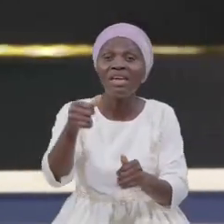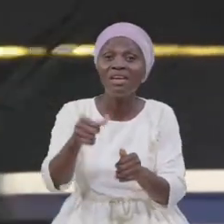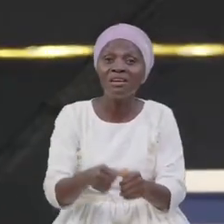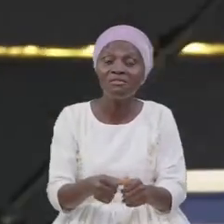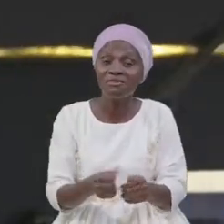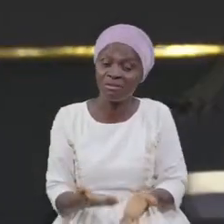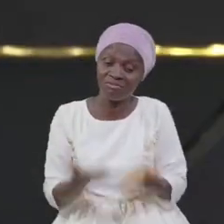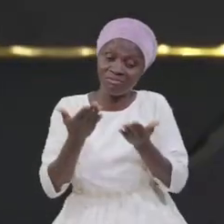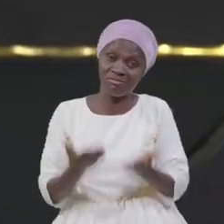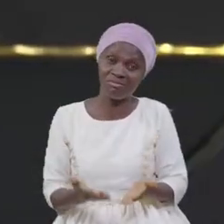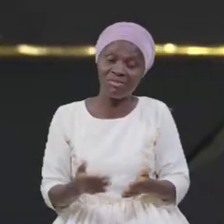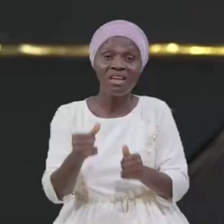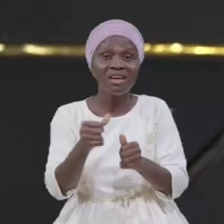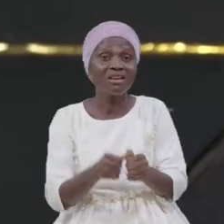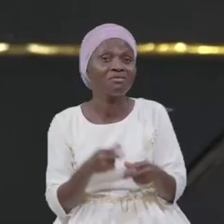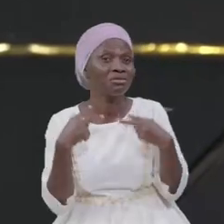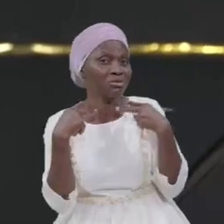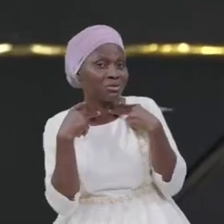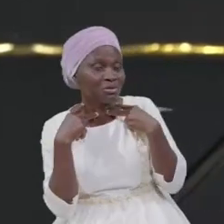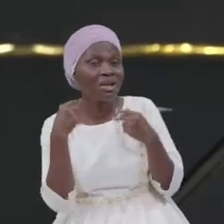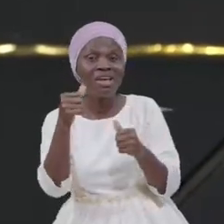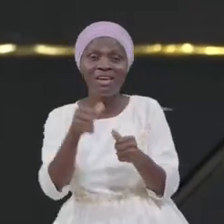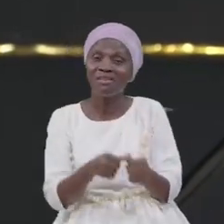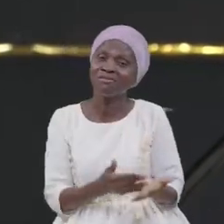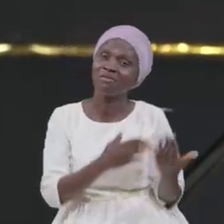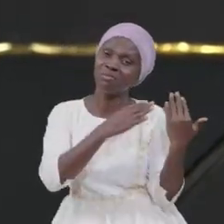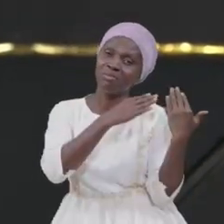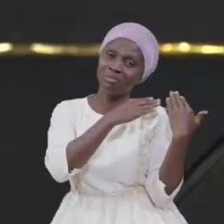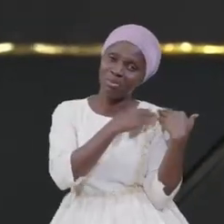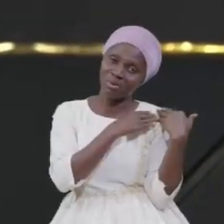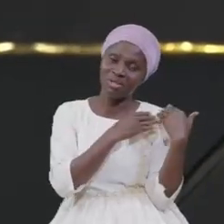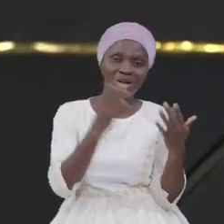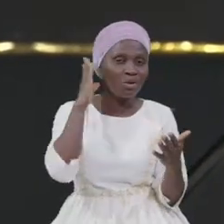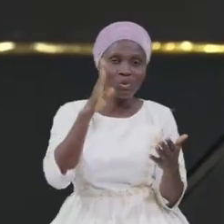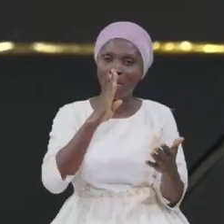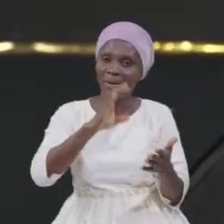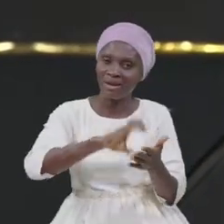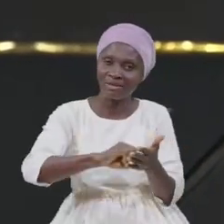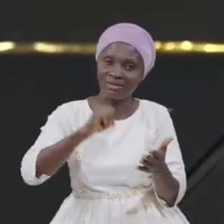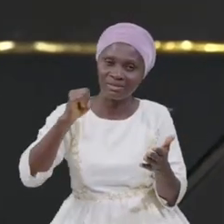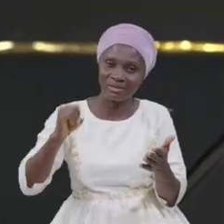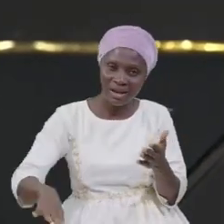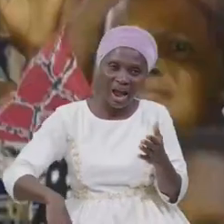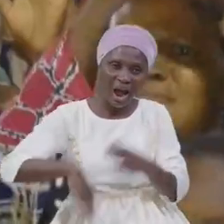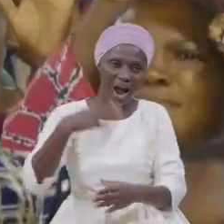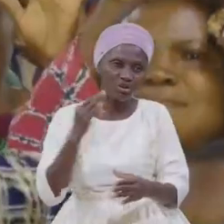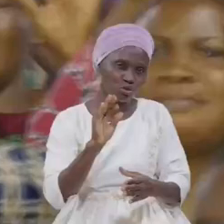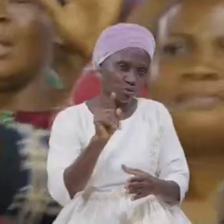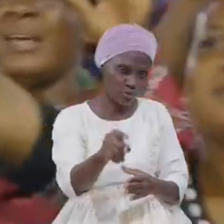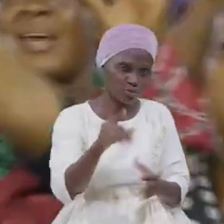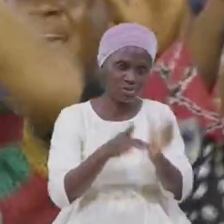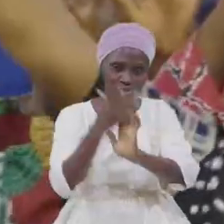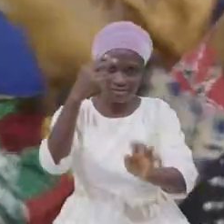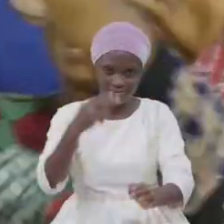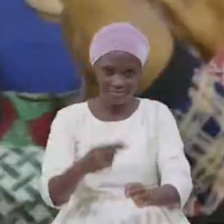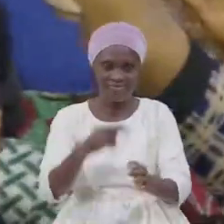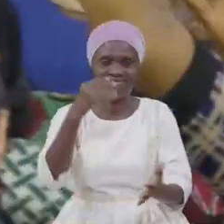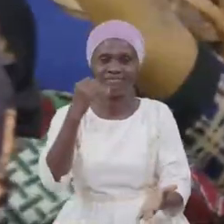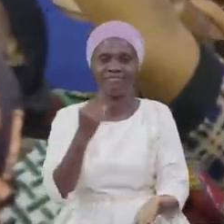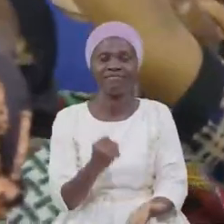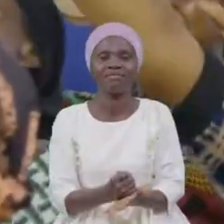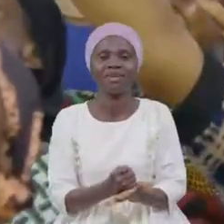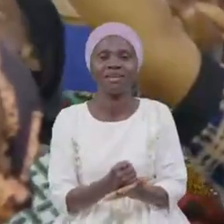tout fardeau, tout joug, tout fardeau sera ôté de ta vie au nom de